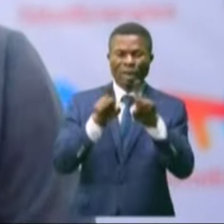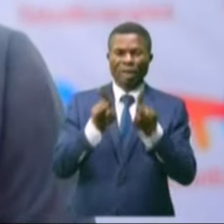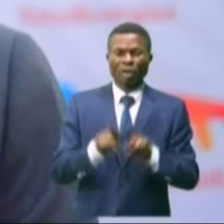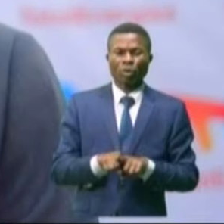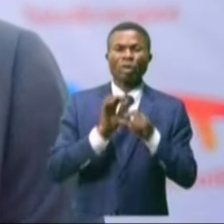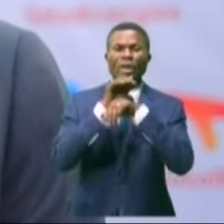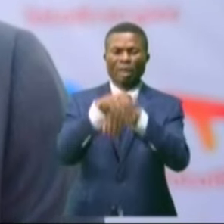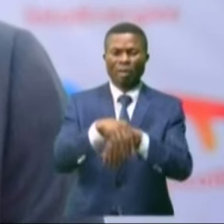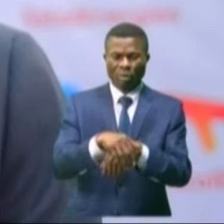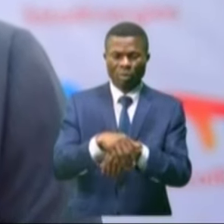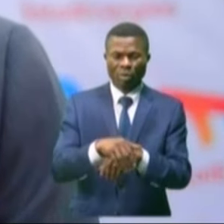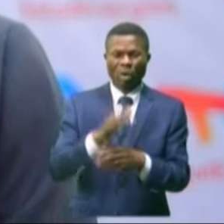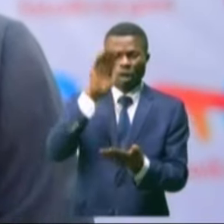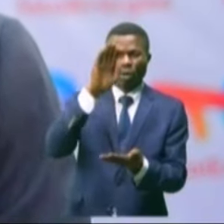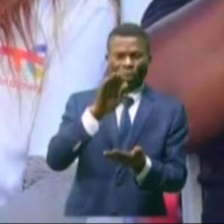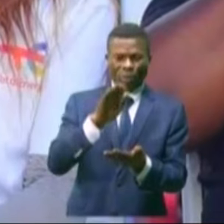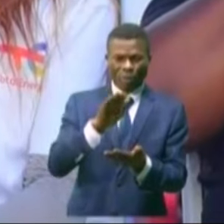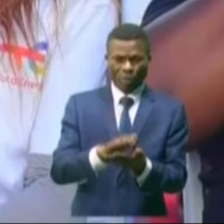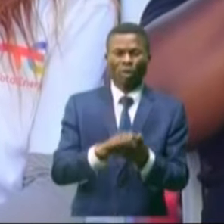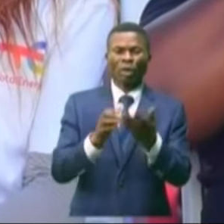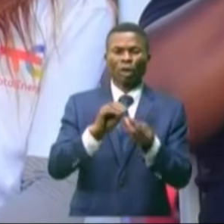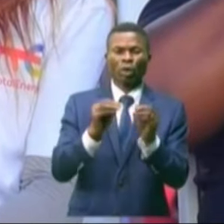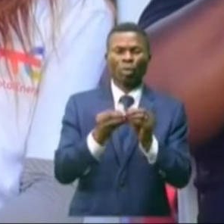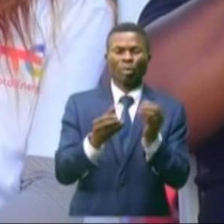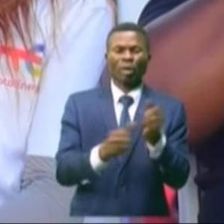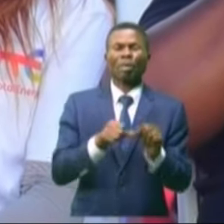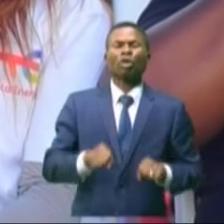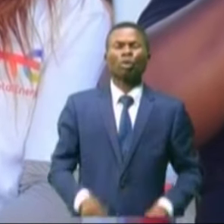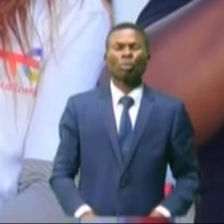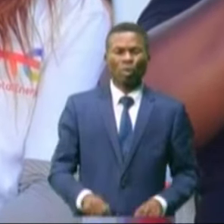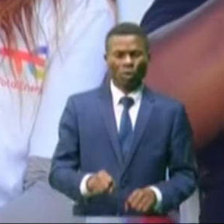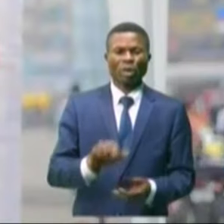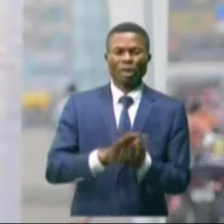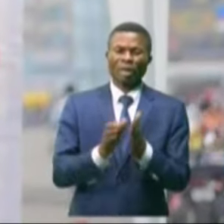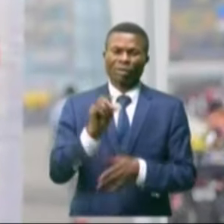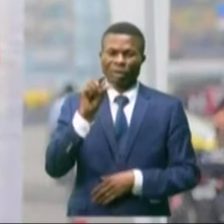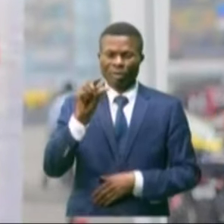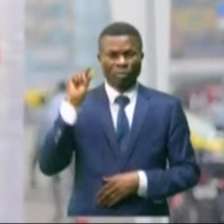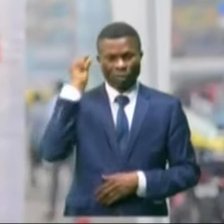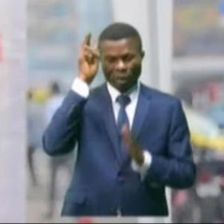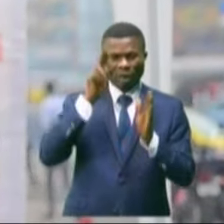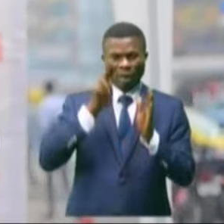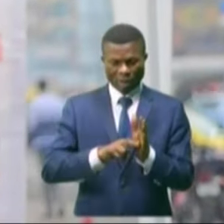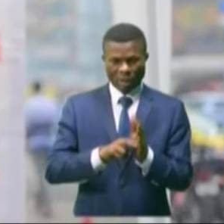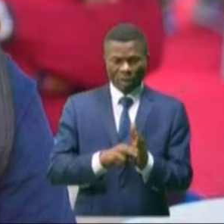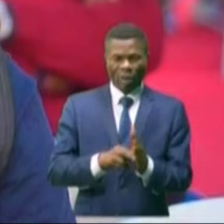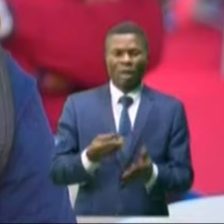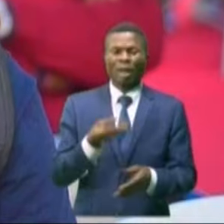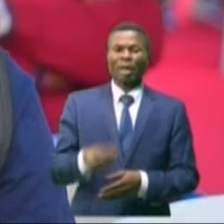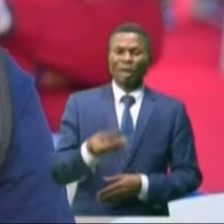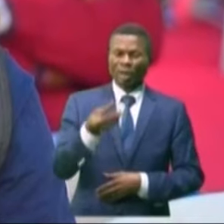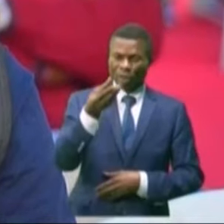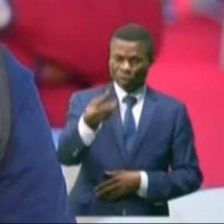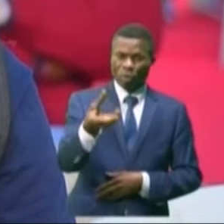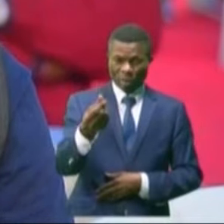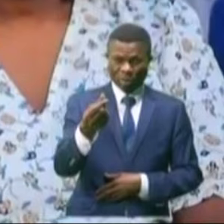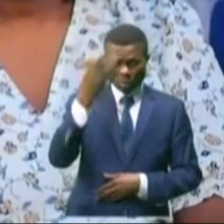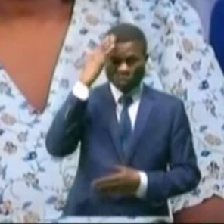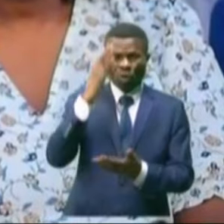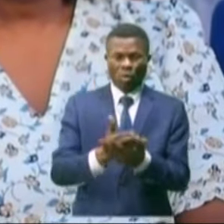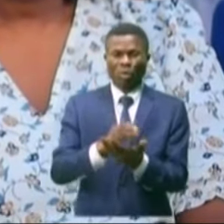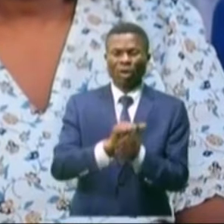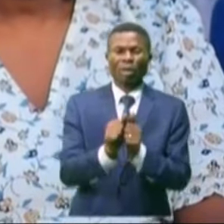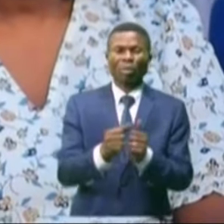au recul des décès. Pour réduire ces taux de mortalité, le gouvernement a mis sa main dans la pâte pour limiter ces